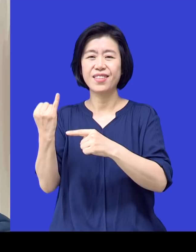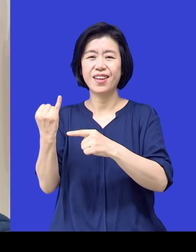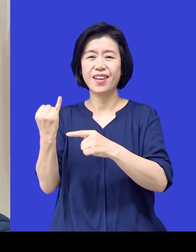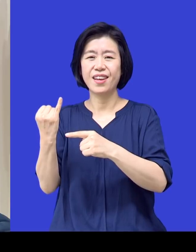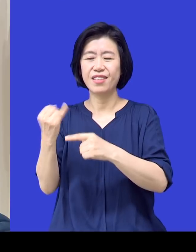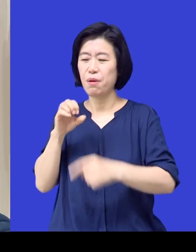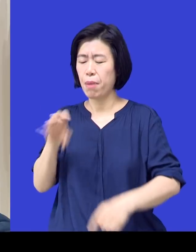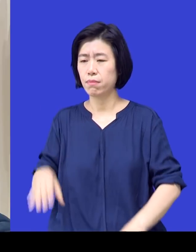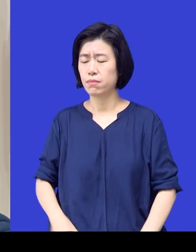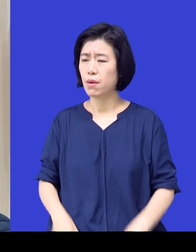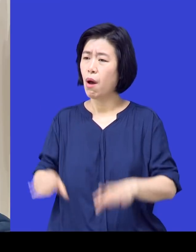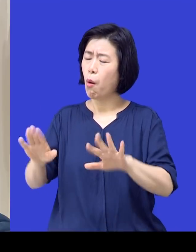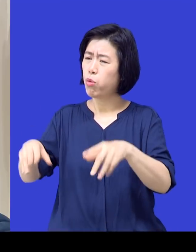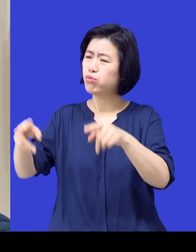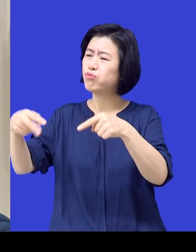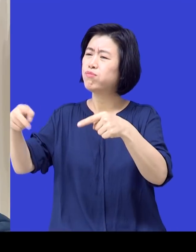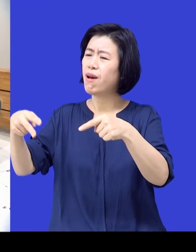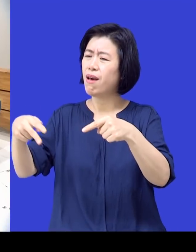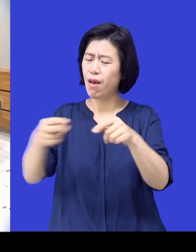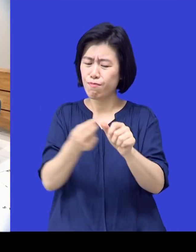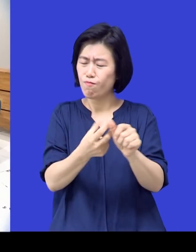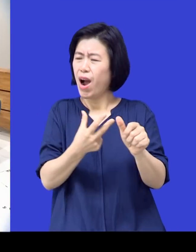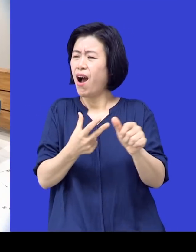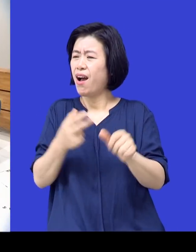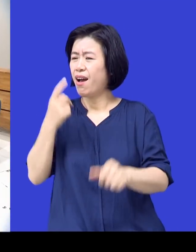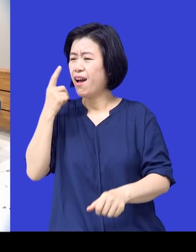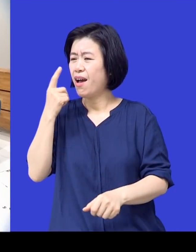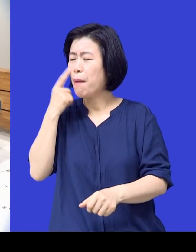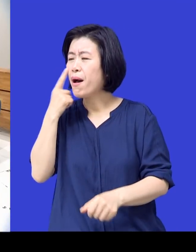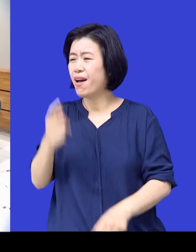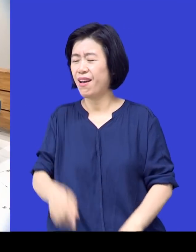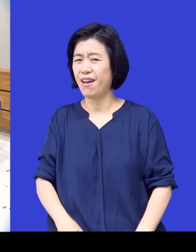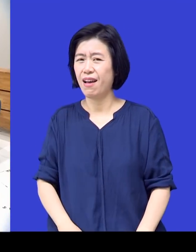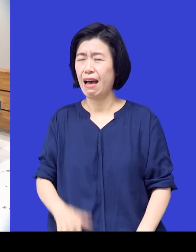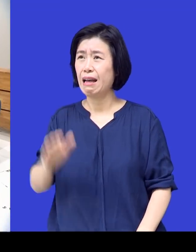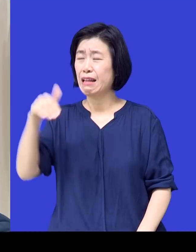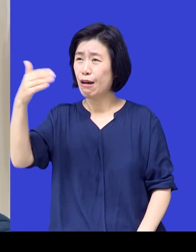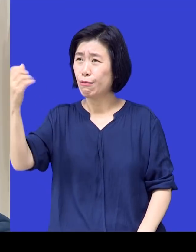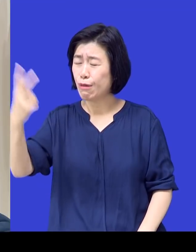뽑아달라고. 왜냐면 또 한 번은 하기 싫으니까. 그랬더니 간호사가